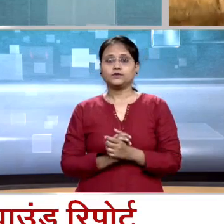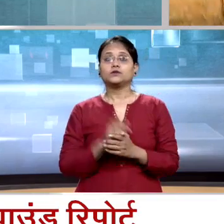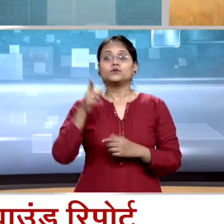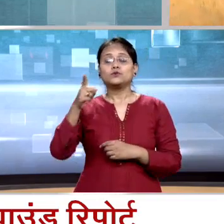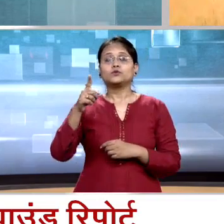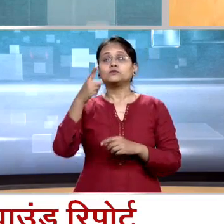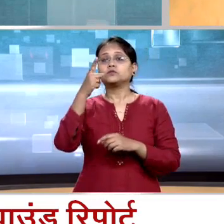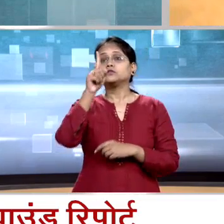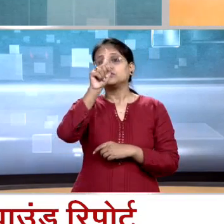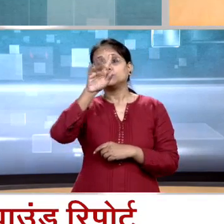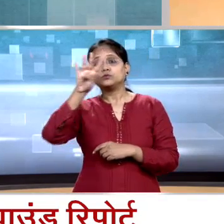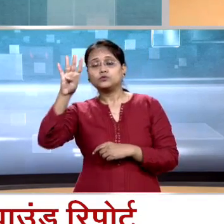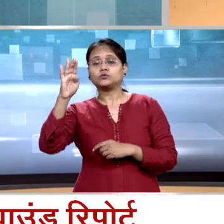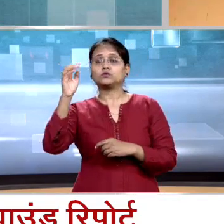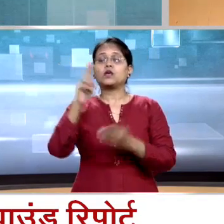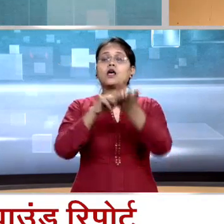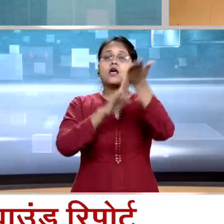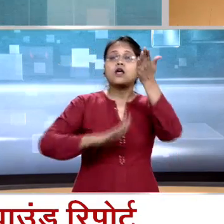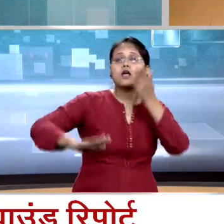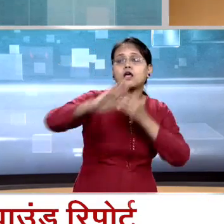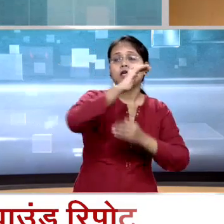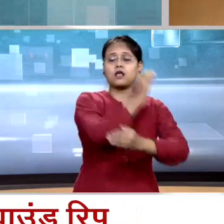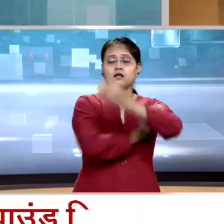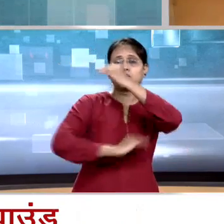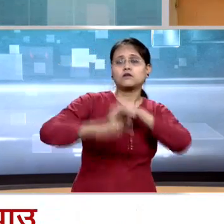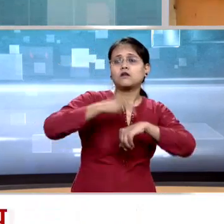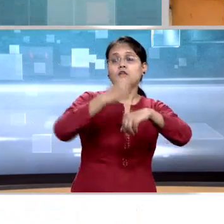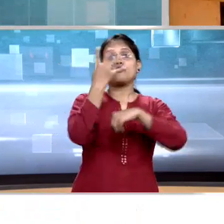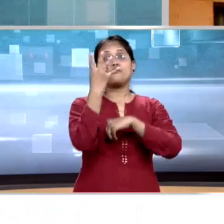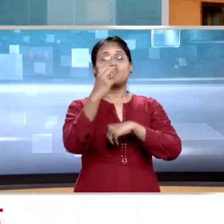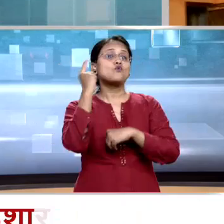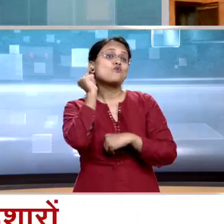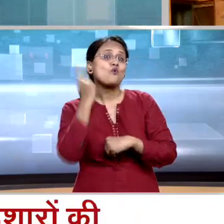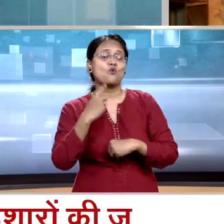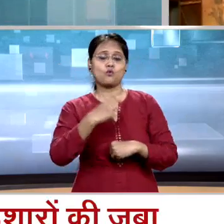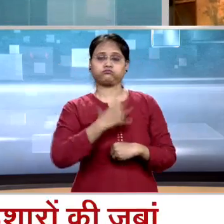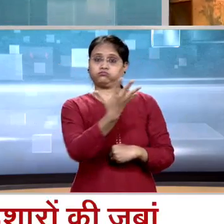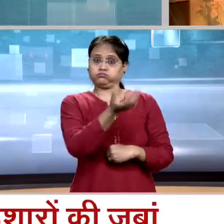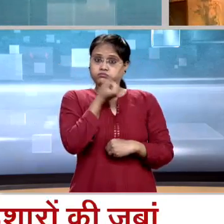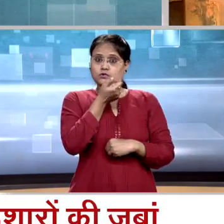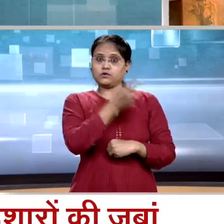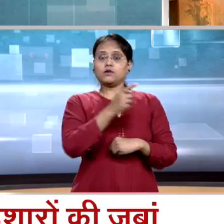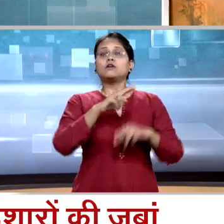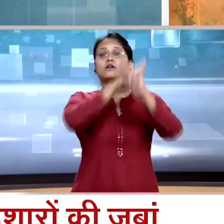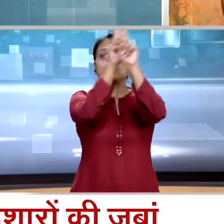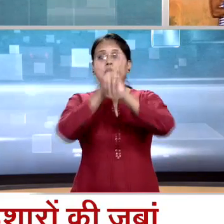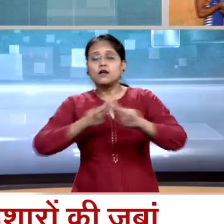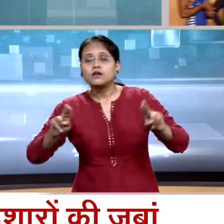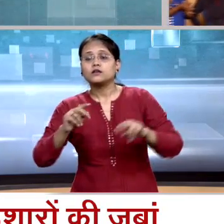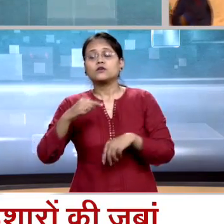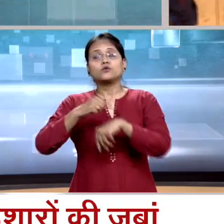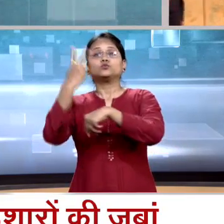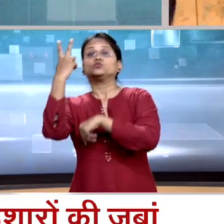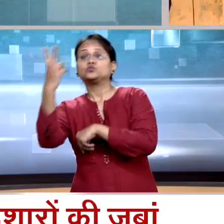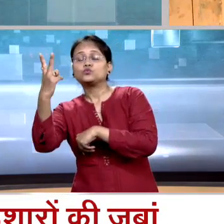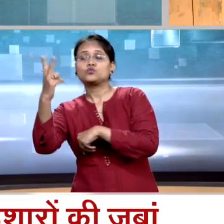उन्होंने 14 राष्ट्रीय कुश्तियों में 4 बार गोल्ड मेडल जीता है और 7 अंतर्राष्ट्रीय स्तर की कुश्तियों में 2 बार गोल्ड मेडल